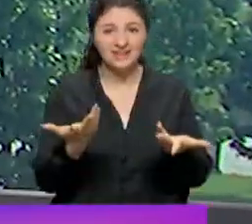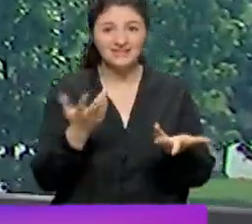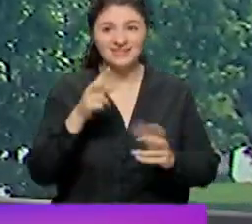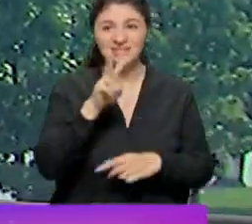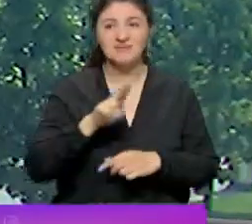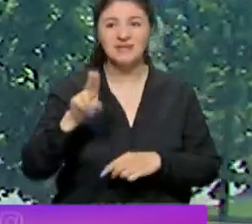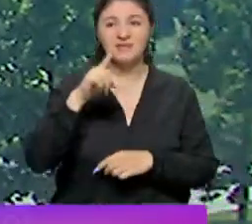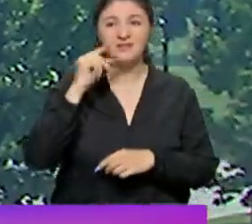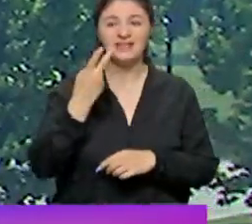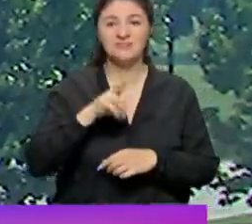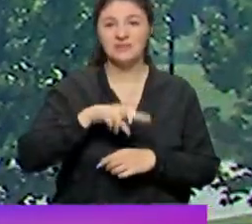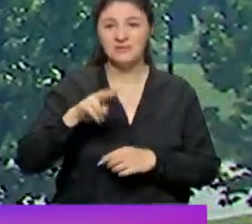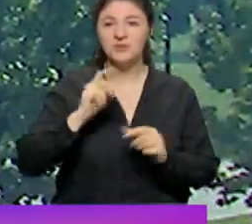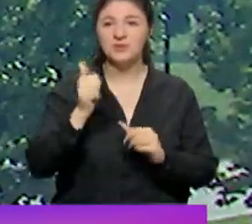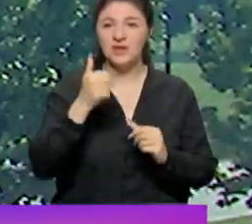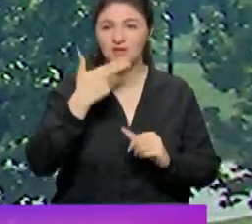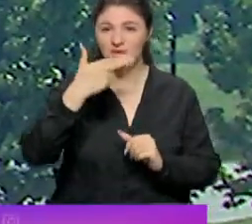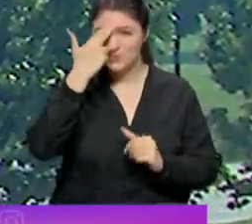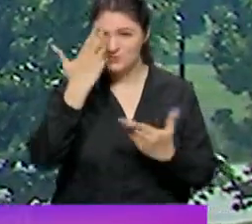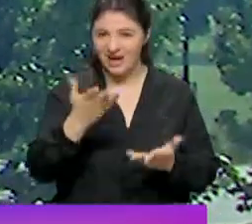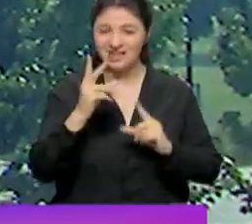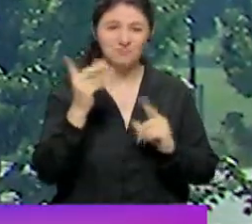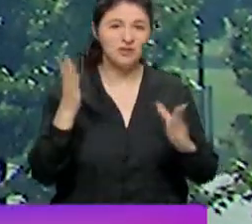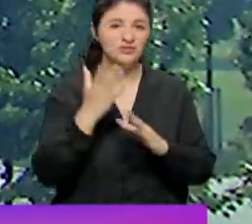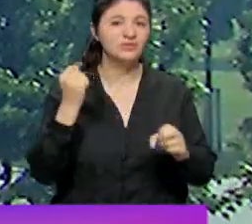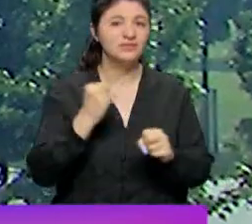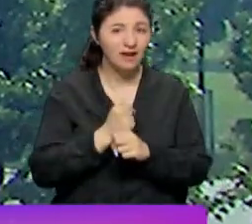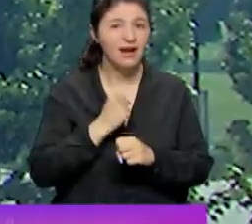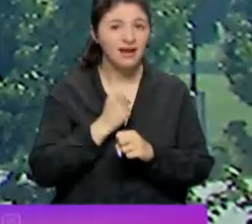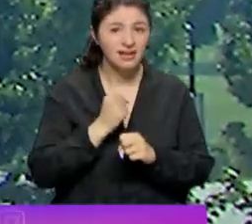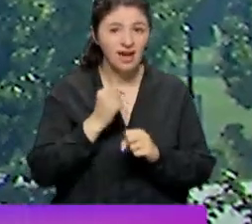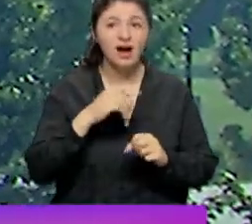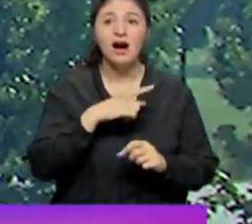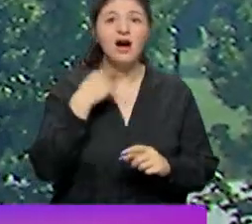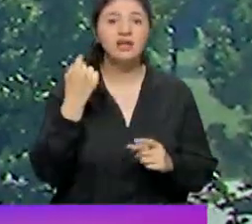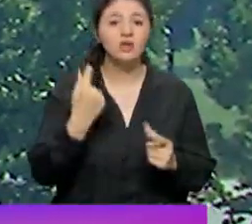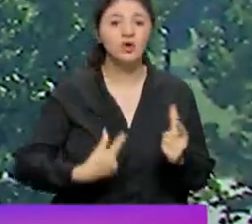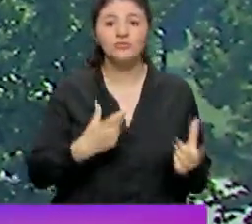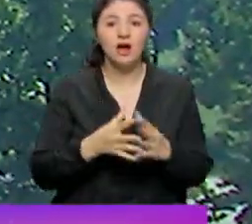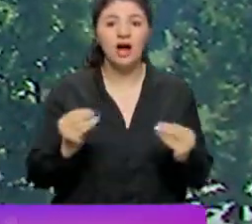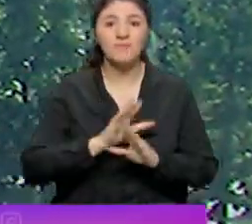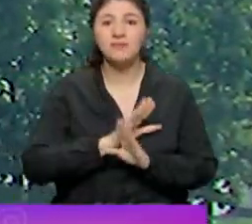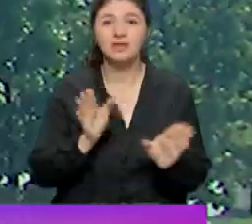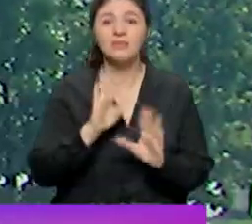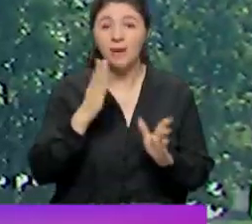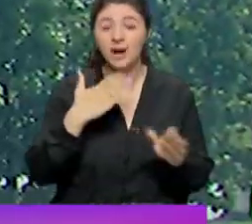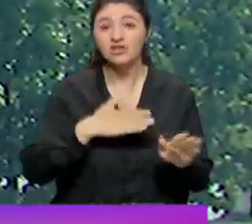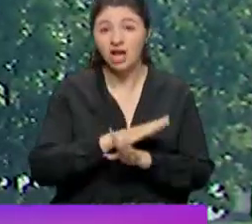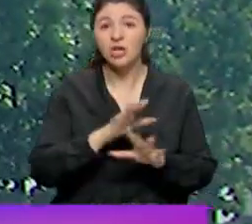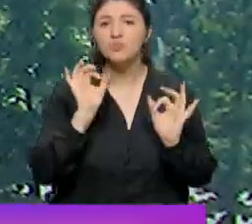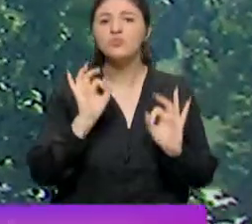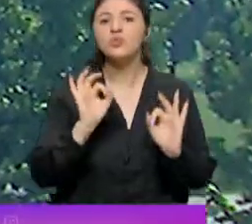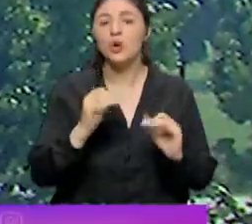27 Mayıs 2022 günlerden cuma İsmail Küçükkaya ile asla Umudumu yitirmedim iz Ama